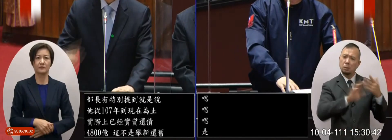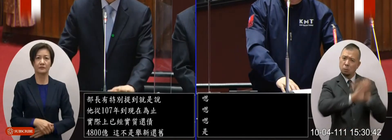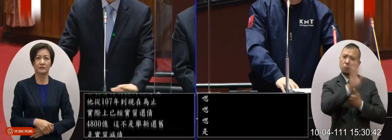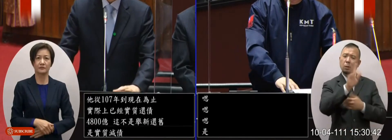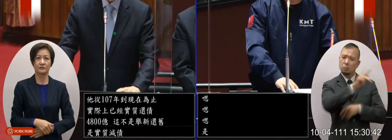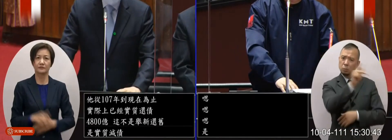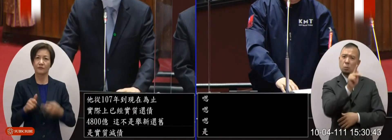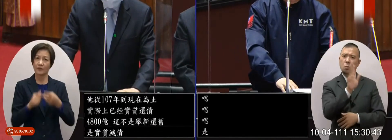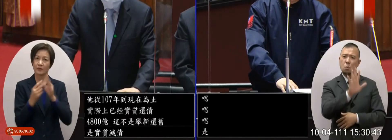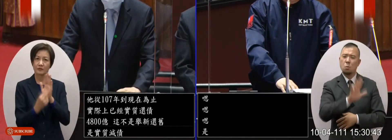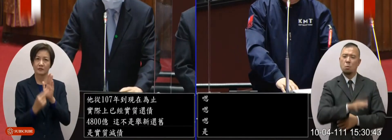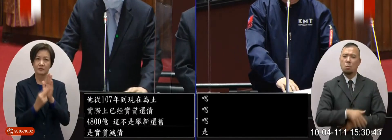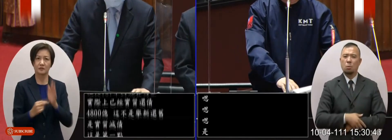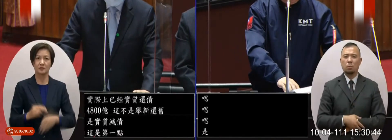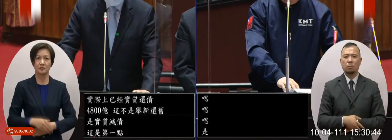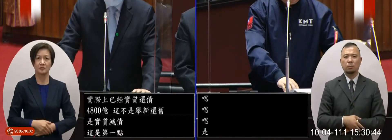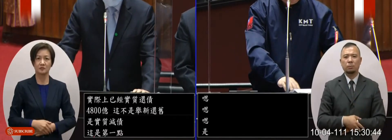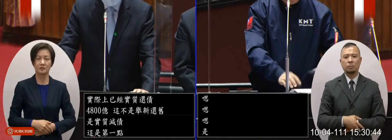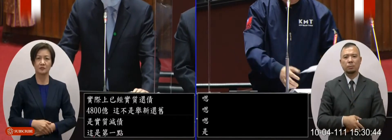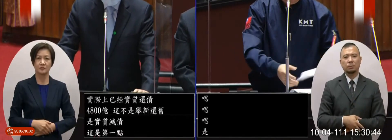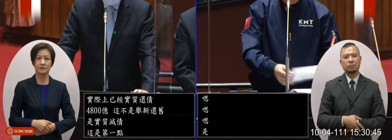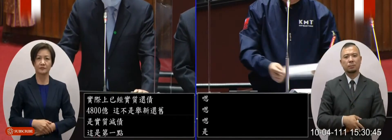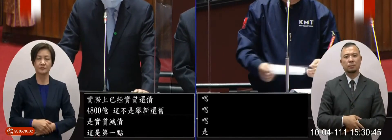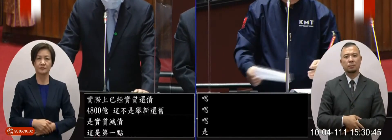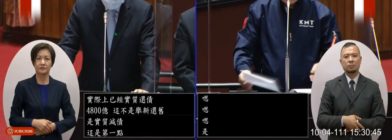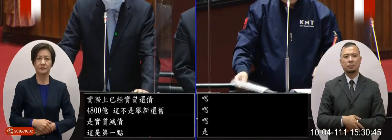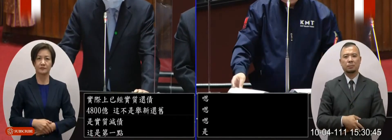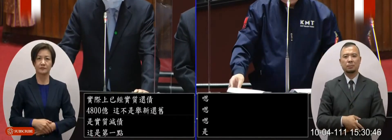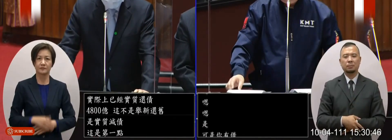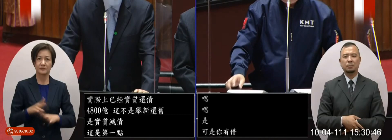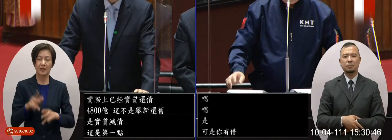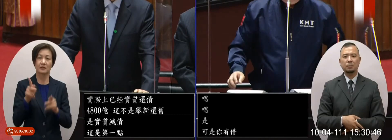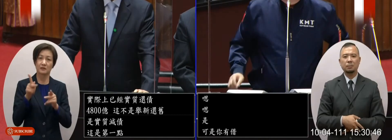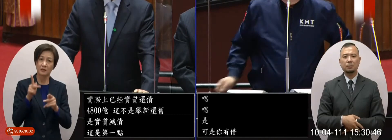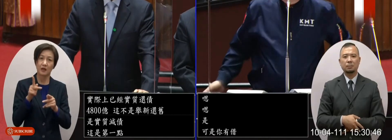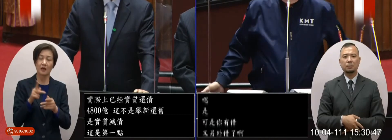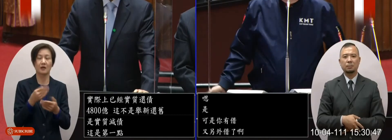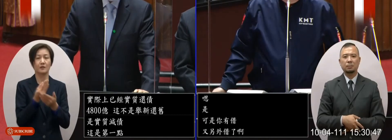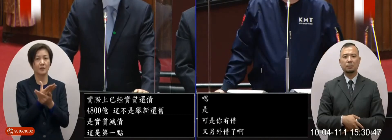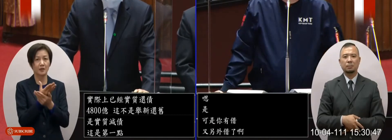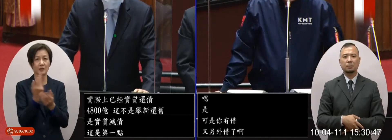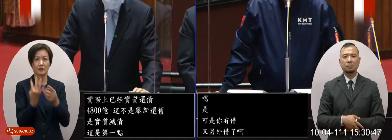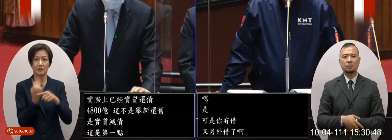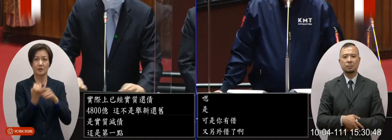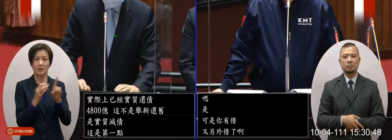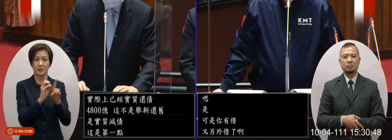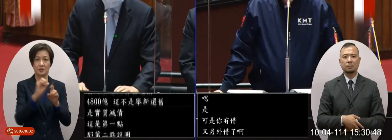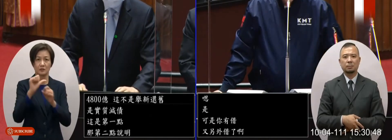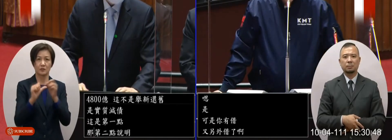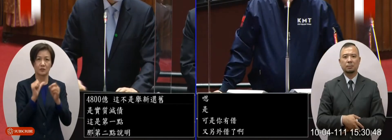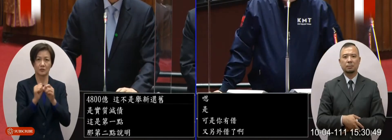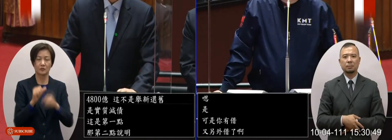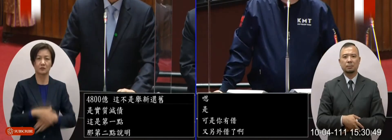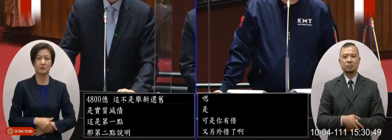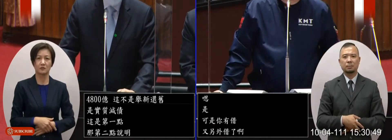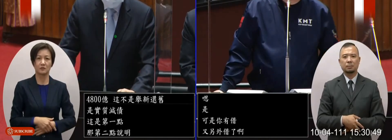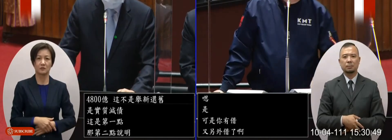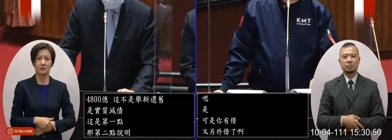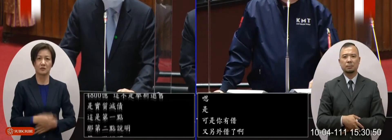第二点说明就是，如果是从这个债券的比例来讲啊，105年的债券比例